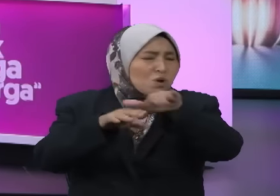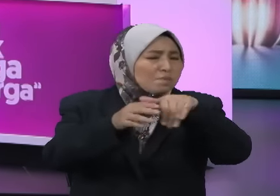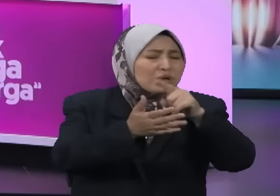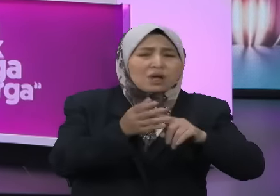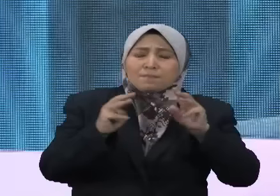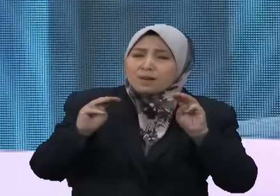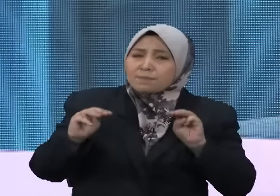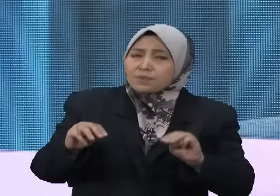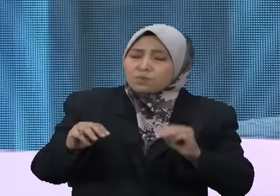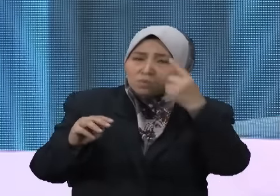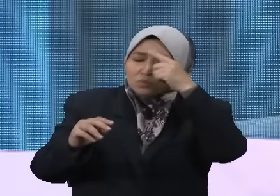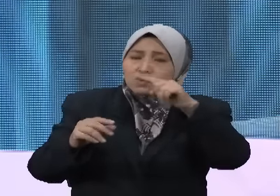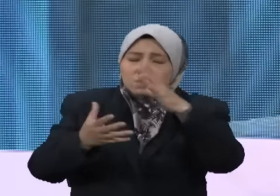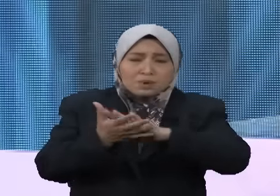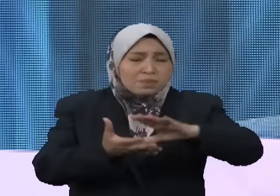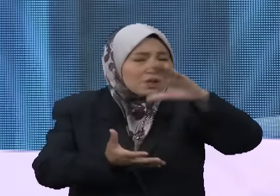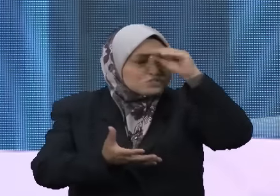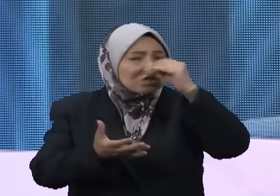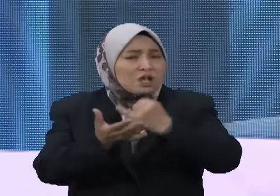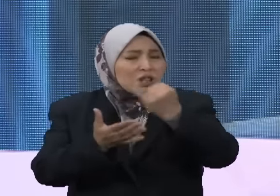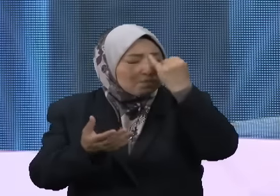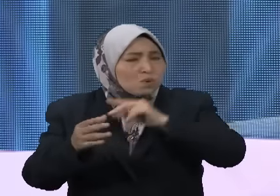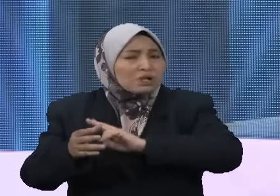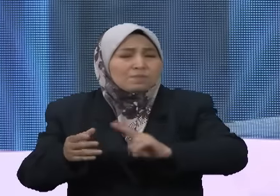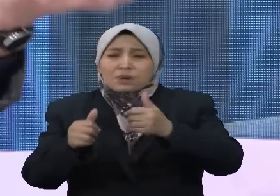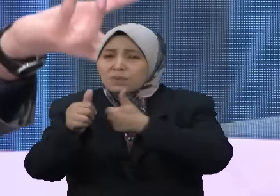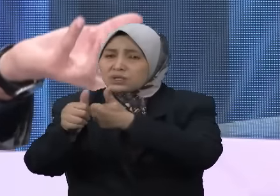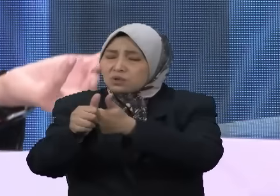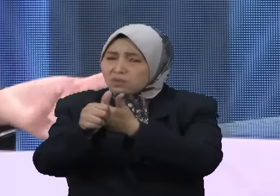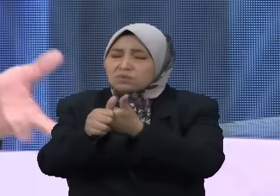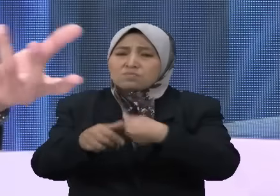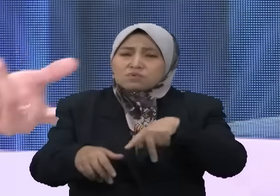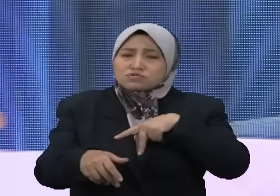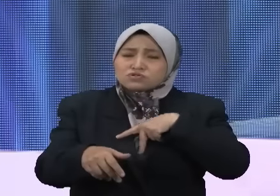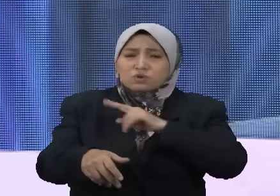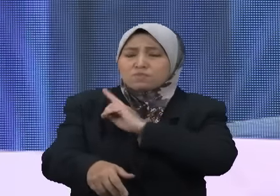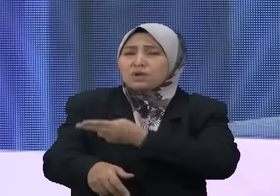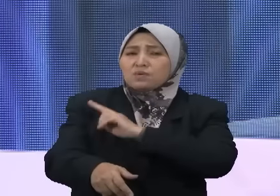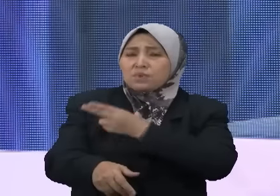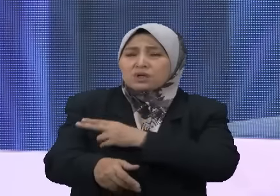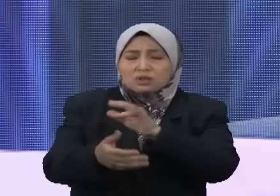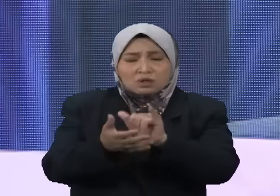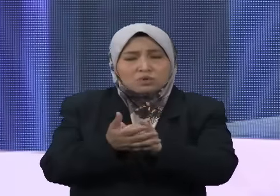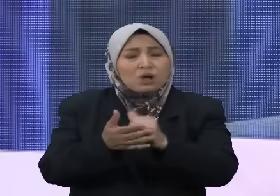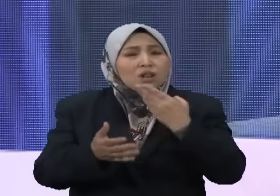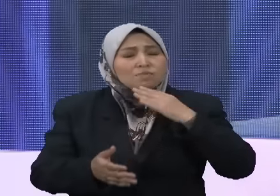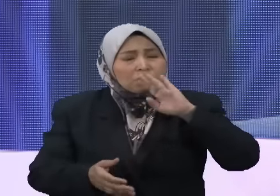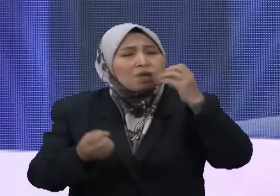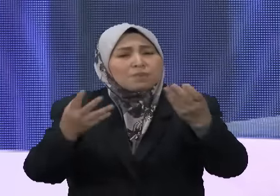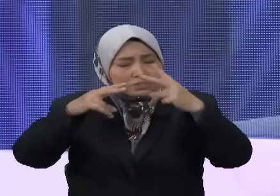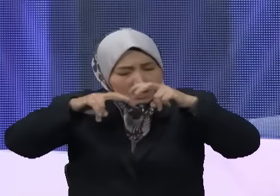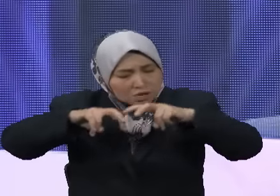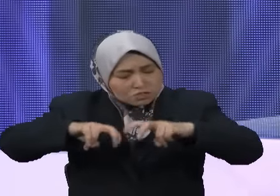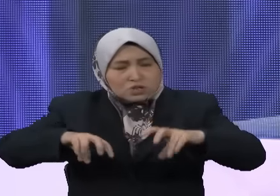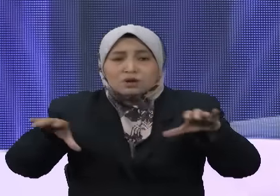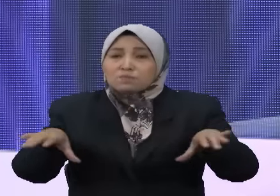mampu untuk mendalami untuk membelajar ilmu agama mengikut dia punya upaya keupayaan dialah kan jadi Alhamdulillah sekarang banyak kajian mula